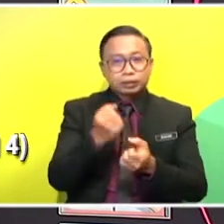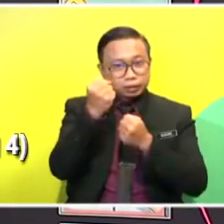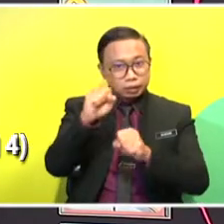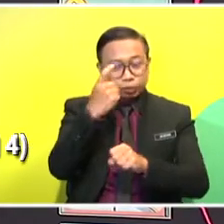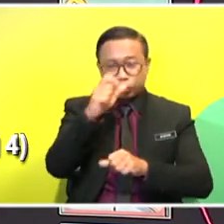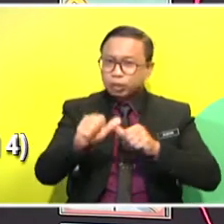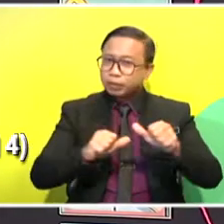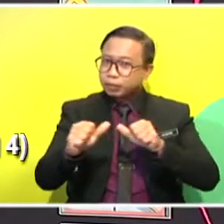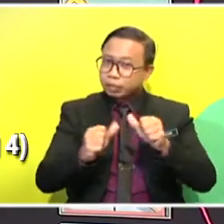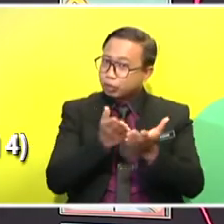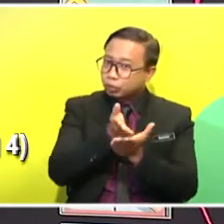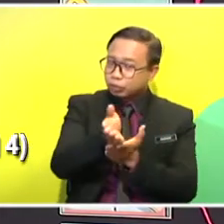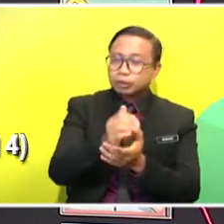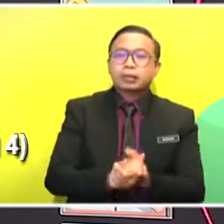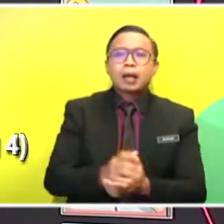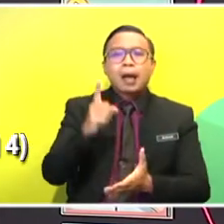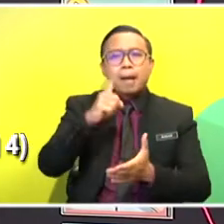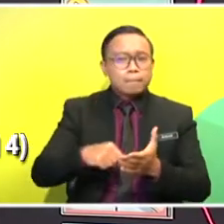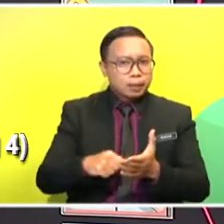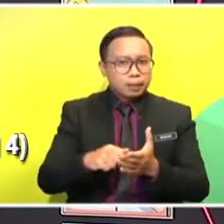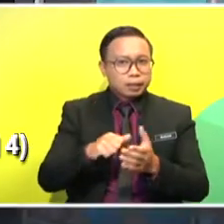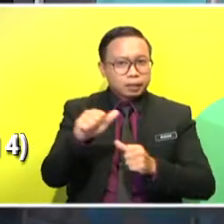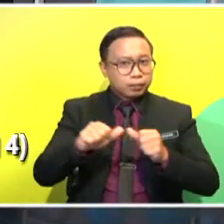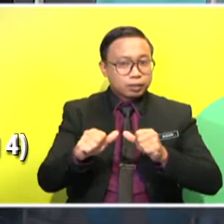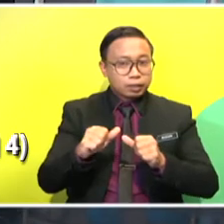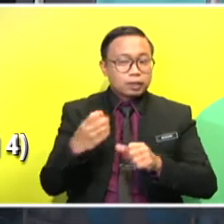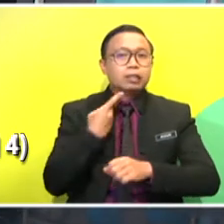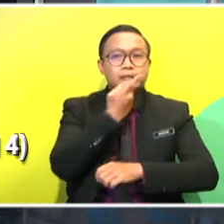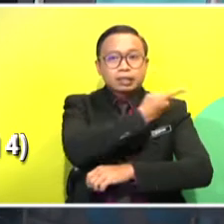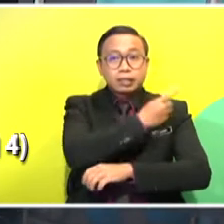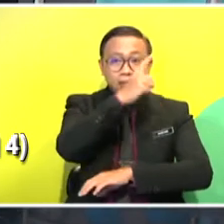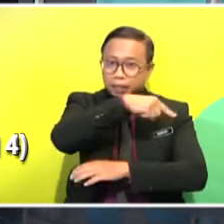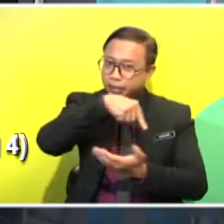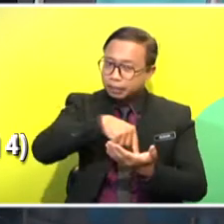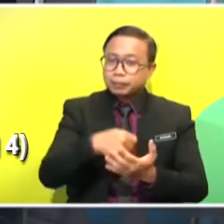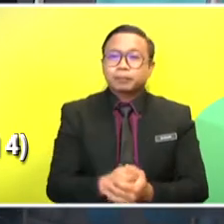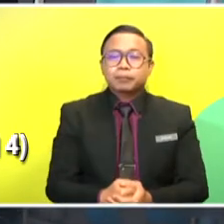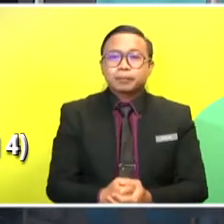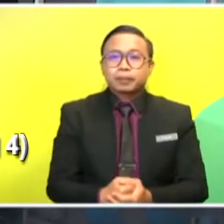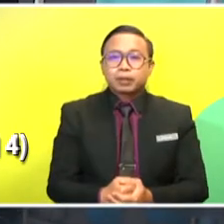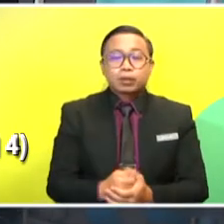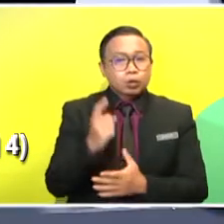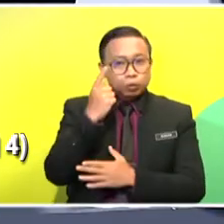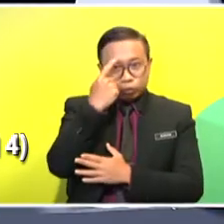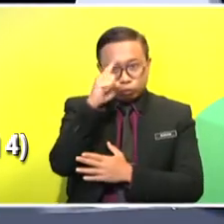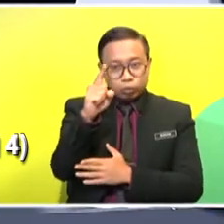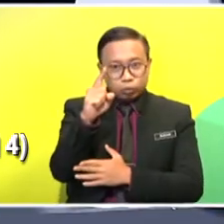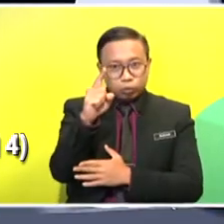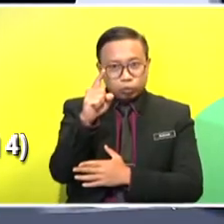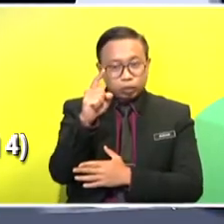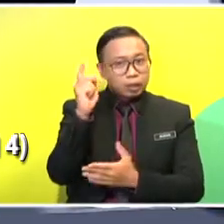seterusnya. Cikgu Anwar, apa aktiviti kita untuk hari ini? Baik, aktiviti kita pada hari ini adalah untuk mengenal